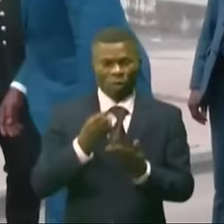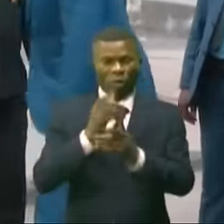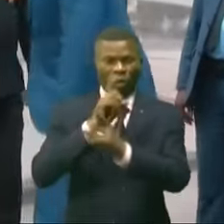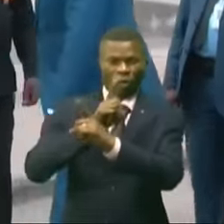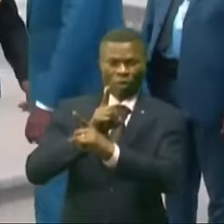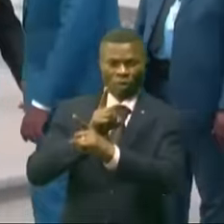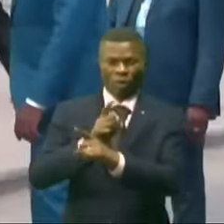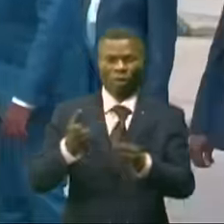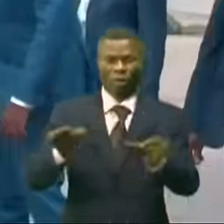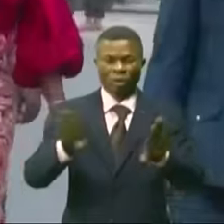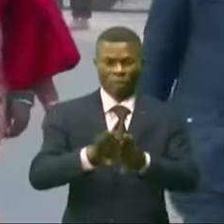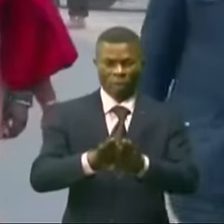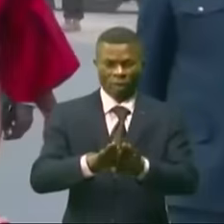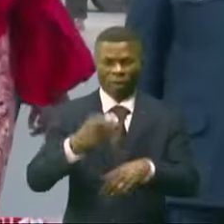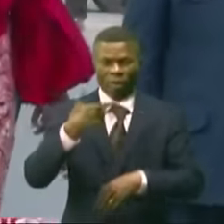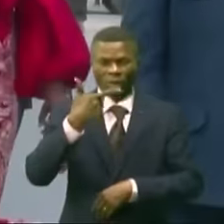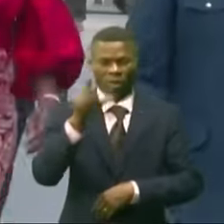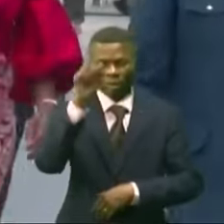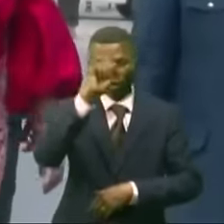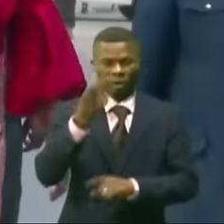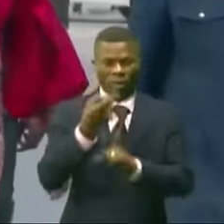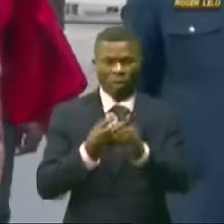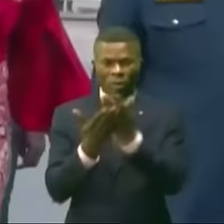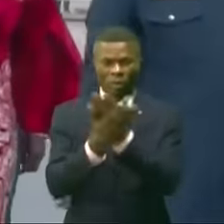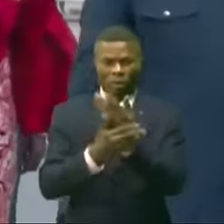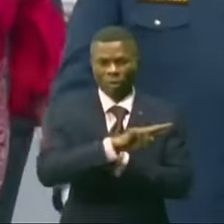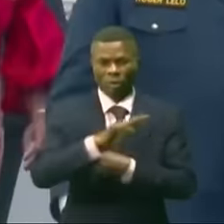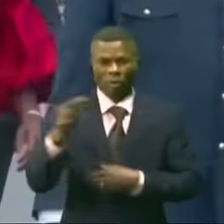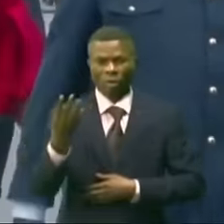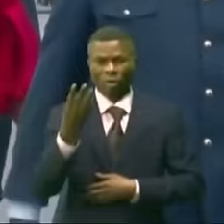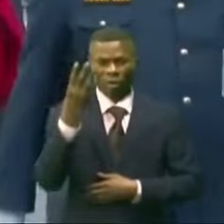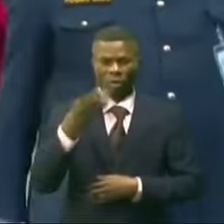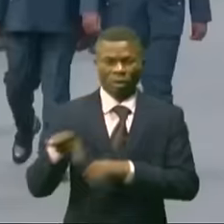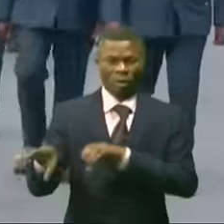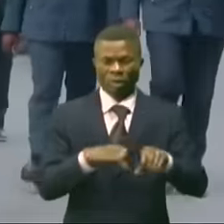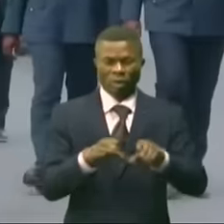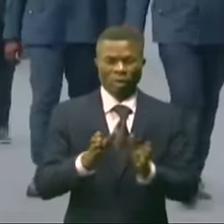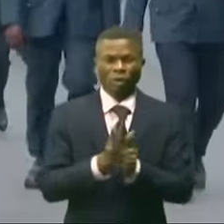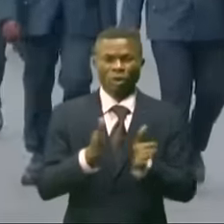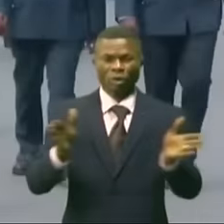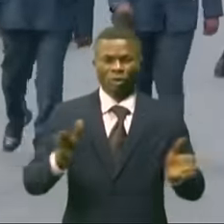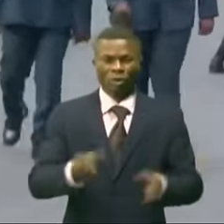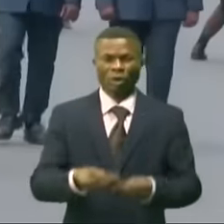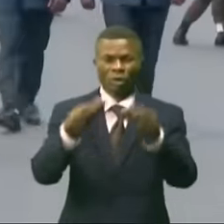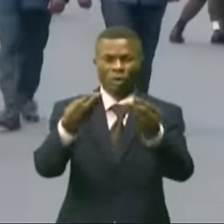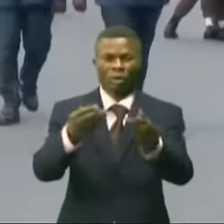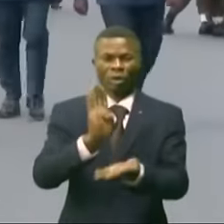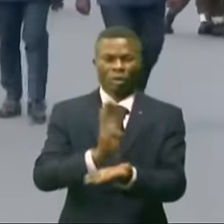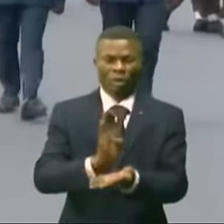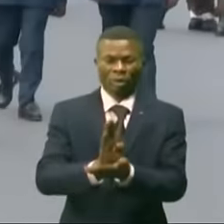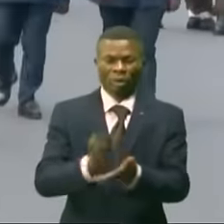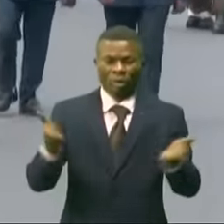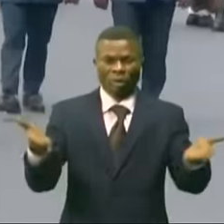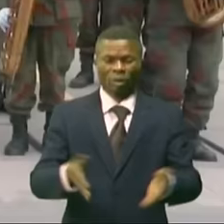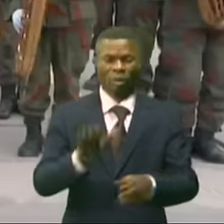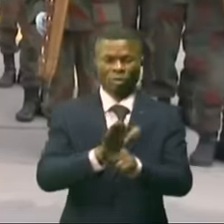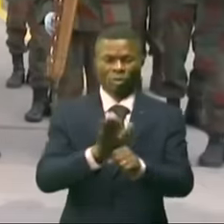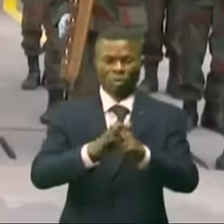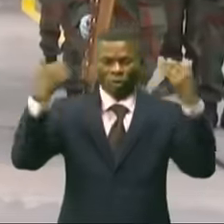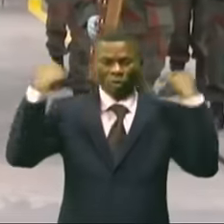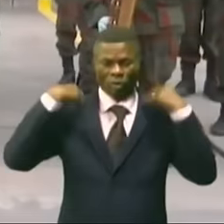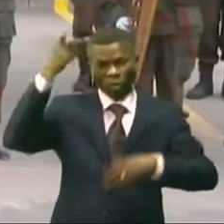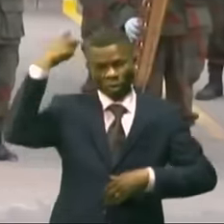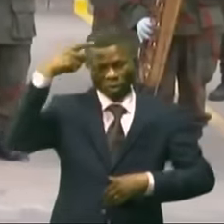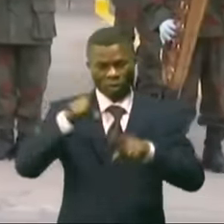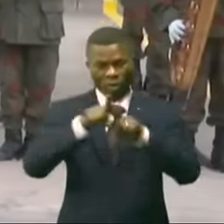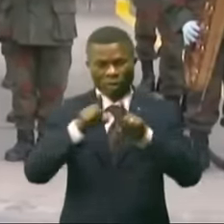se sont clôturé le mardi 30 juillet 2024 avec une cérémonie officielle de remise des brevvet en présence de plusieurs personnalités